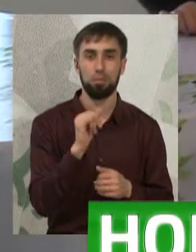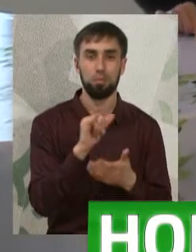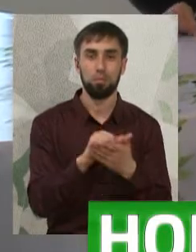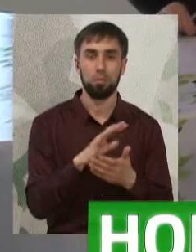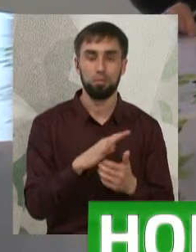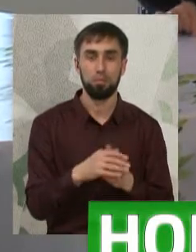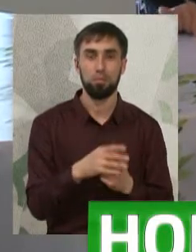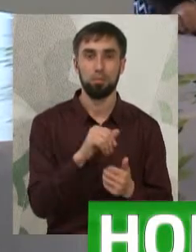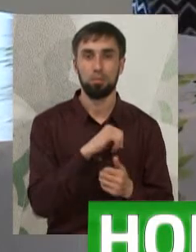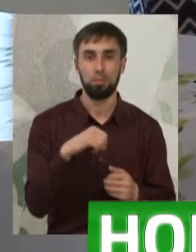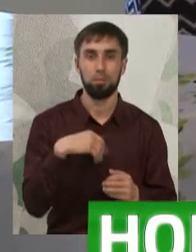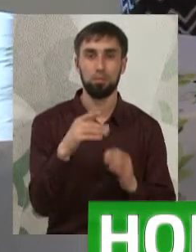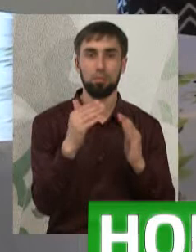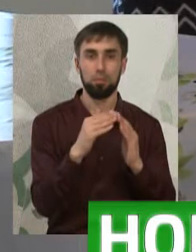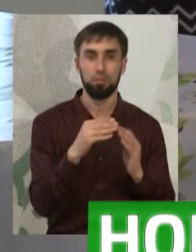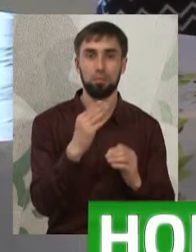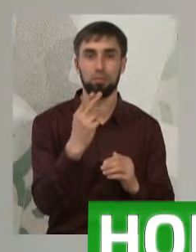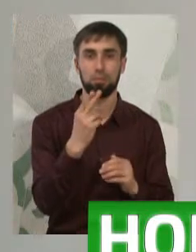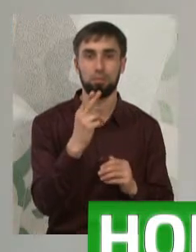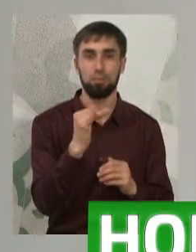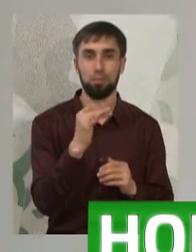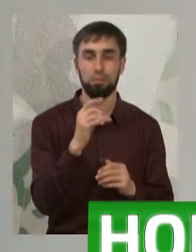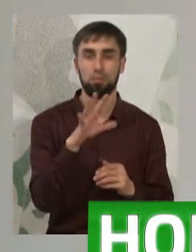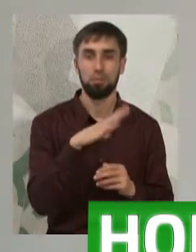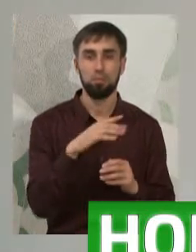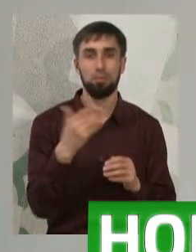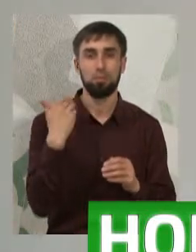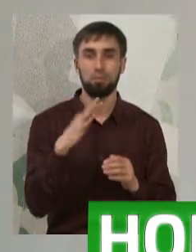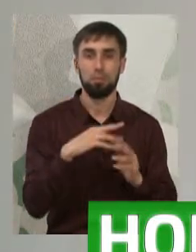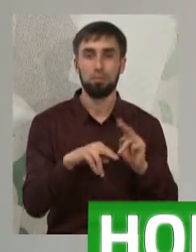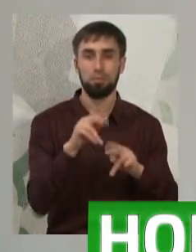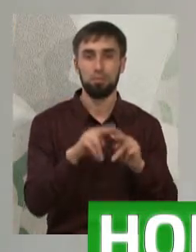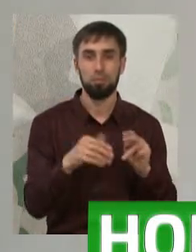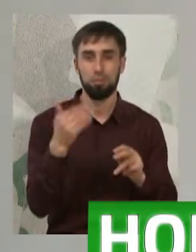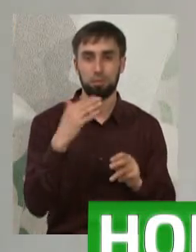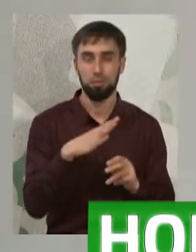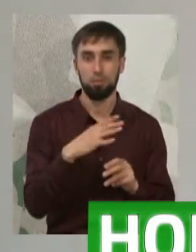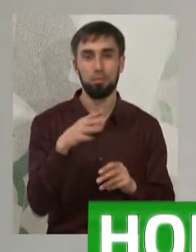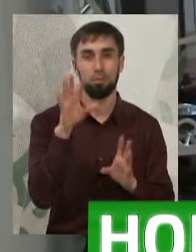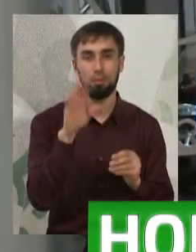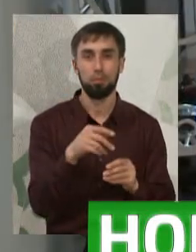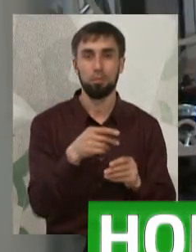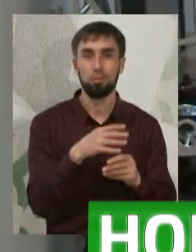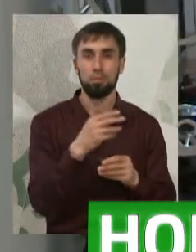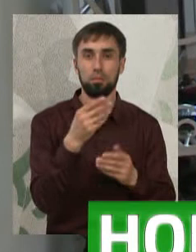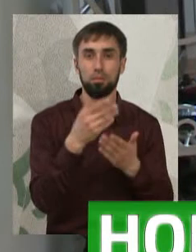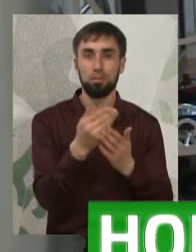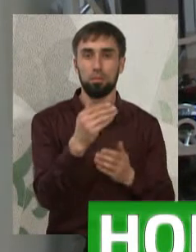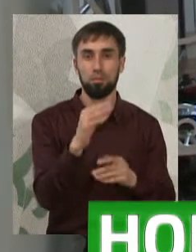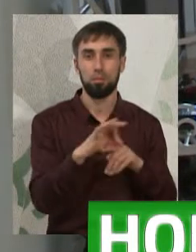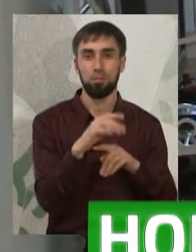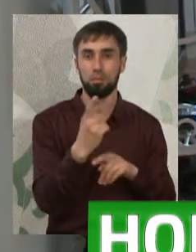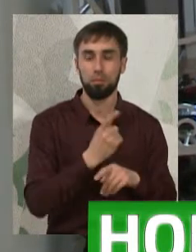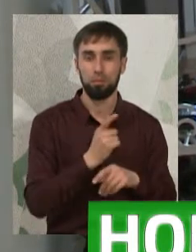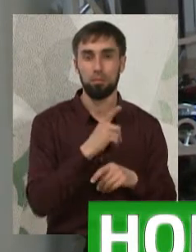дом Дышниевы начали строить еще 6 лет назад. Так как в семье работает только отец, весь их доход уходил на еду и оплату аренды жилья, от